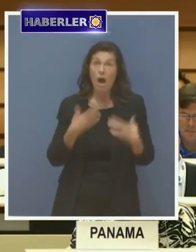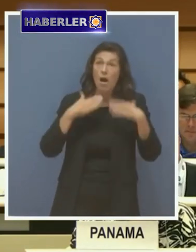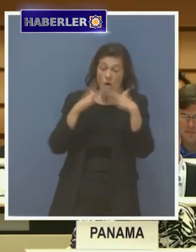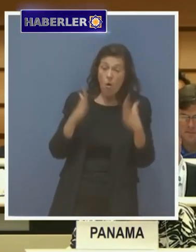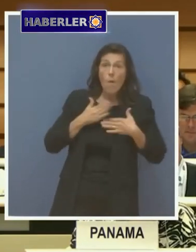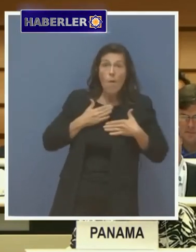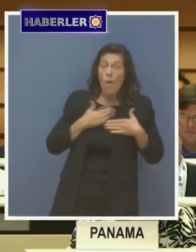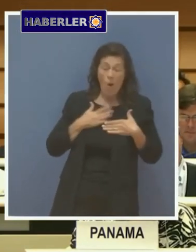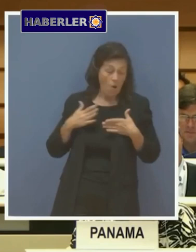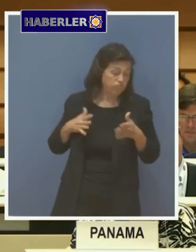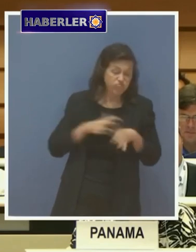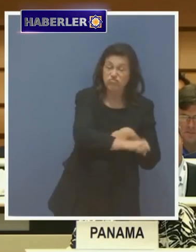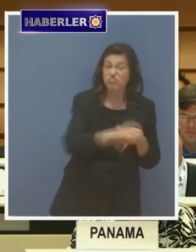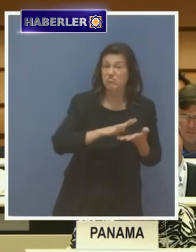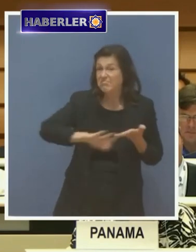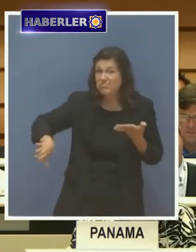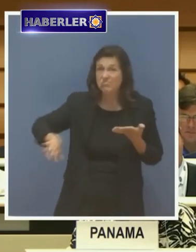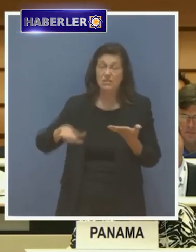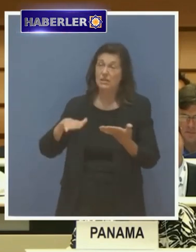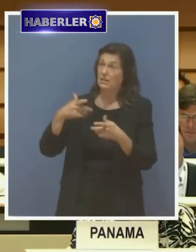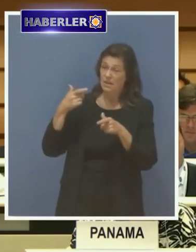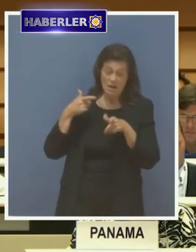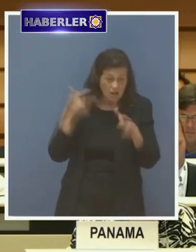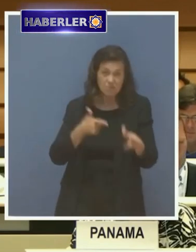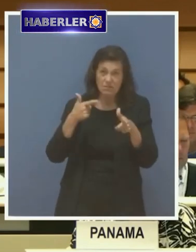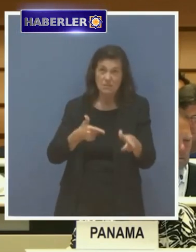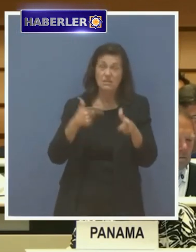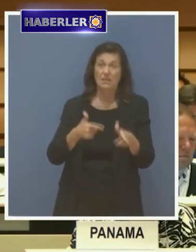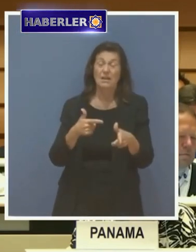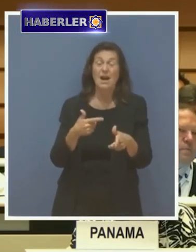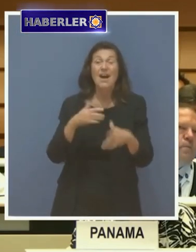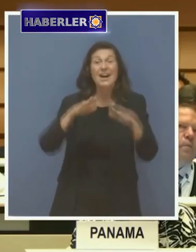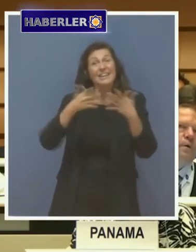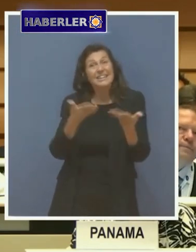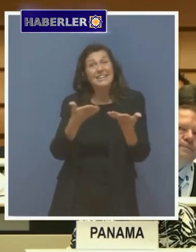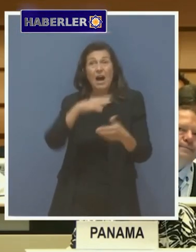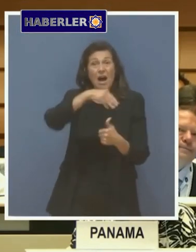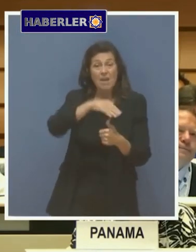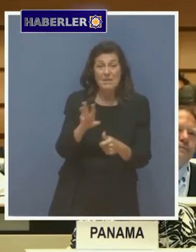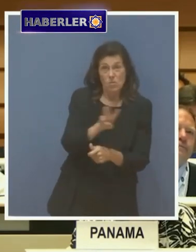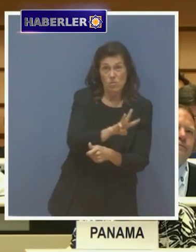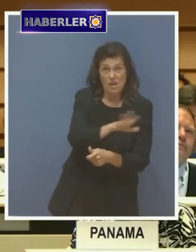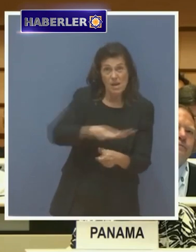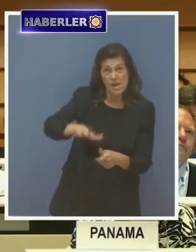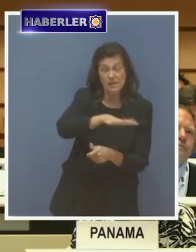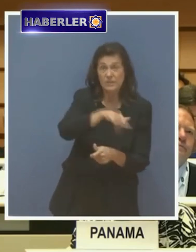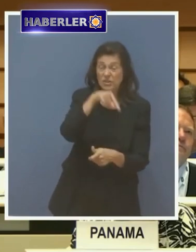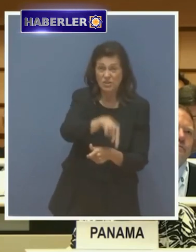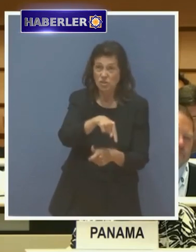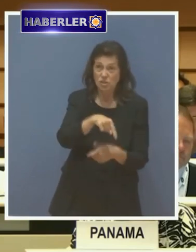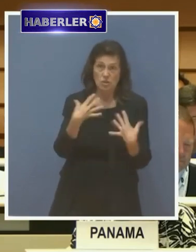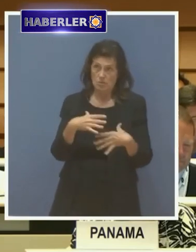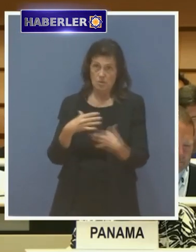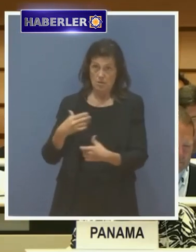için bağlayıcı hale gelecek olan yerli bölgelerin işgalden çıkarılması ve kendi kaderini tayin etme hakkı